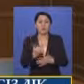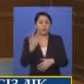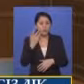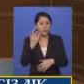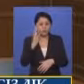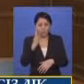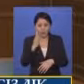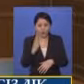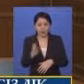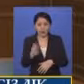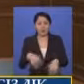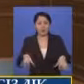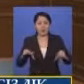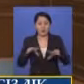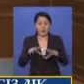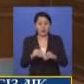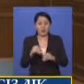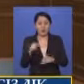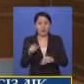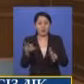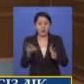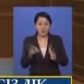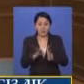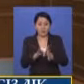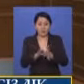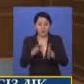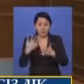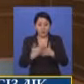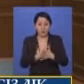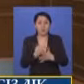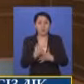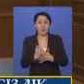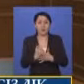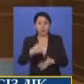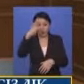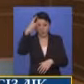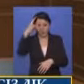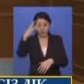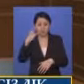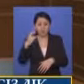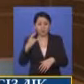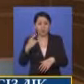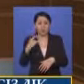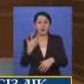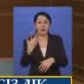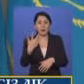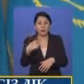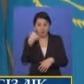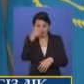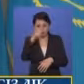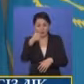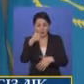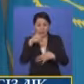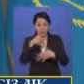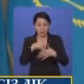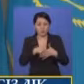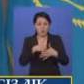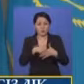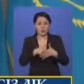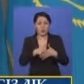алда. Баршаларыңызды сол мақсаттарға қол жеткізіп, Қазақстанды өркениетті 30 елдің қатарына қосу